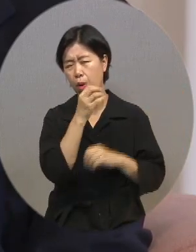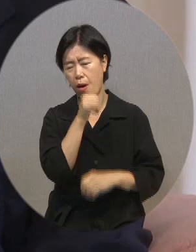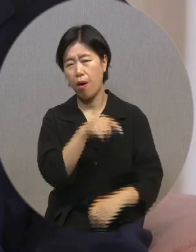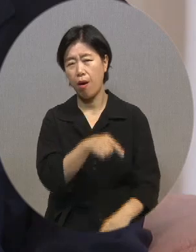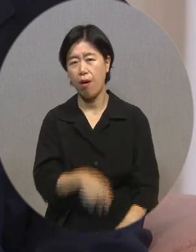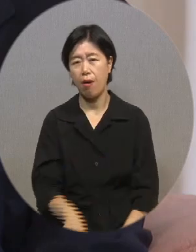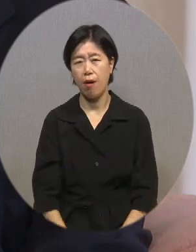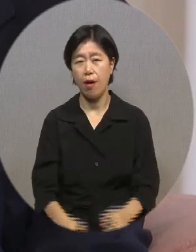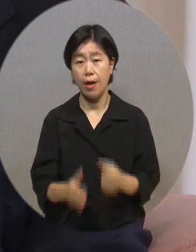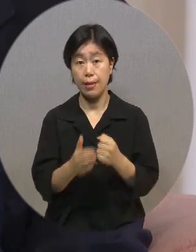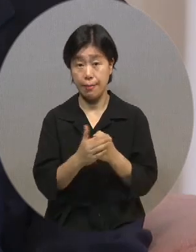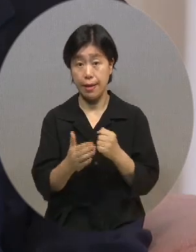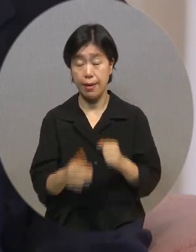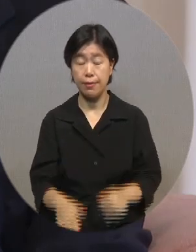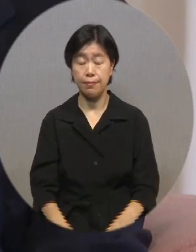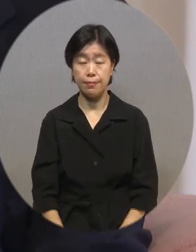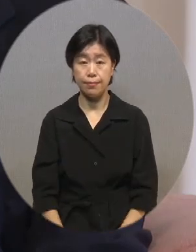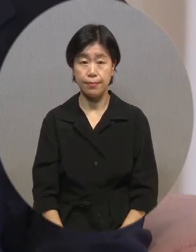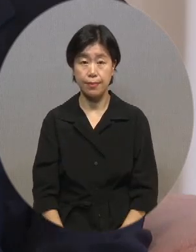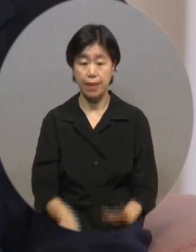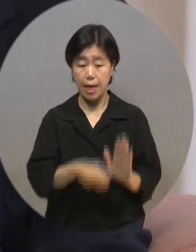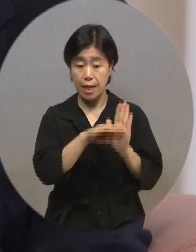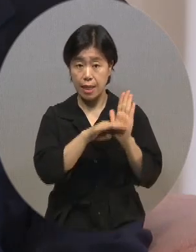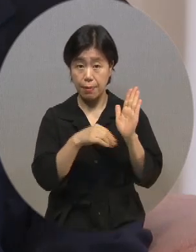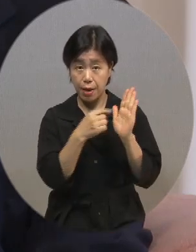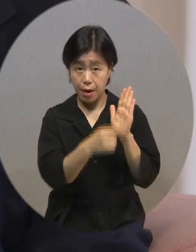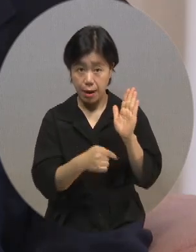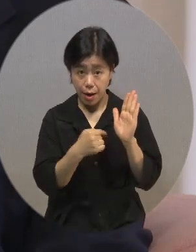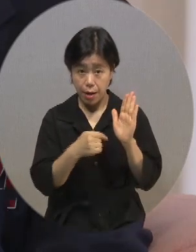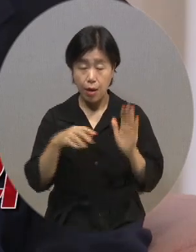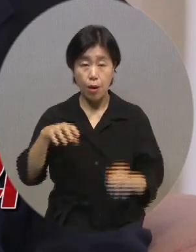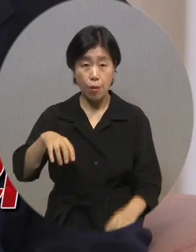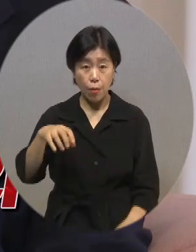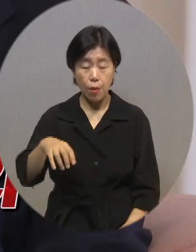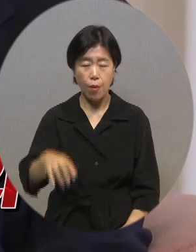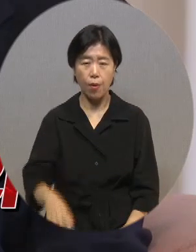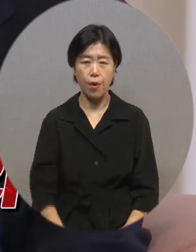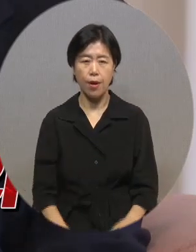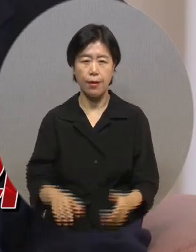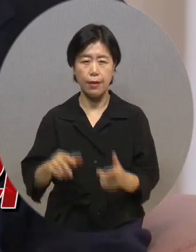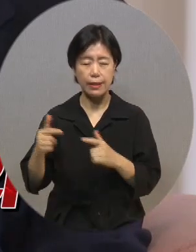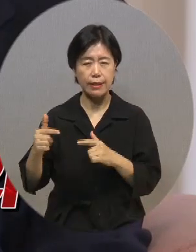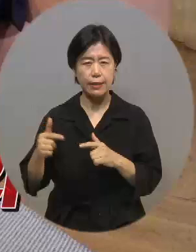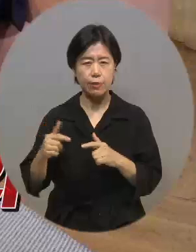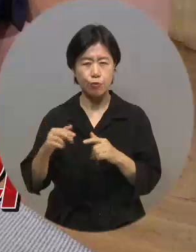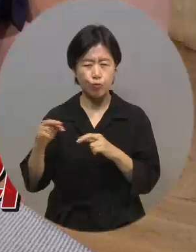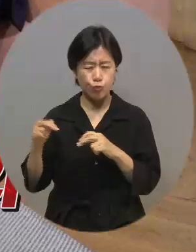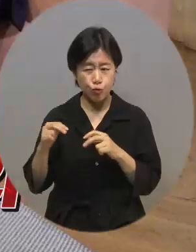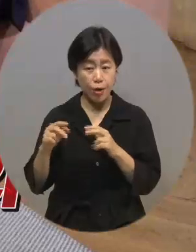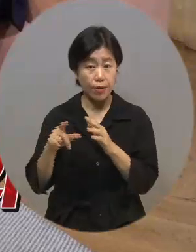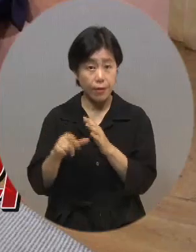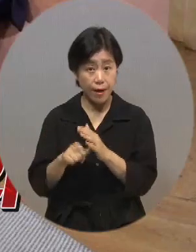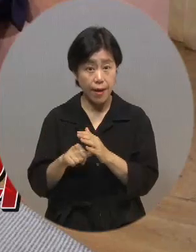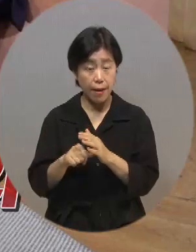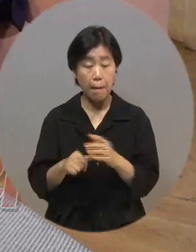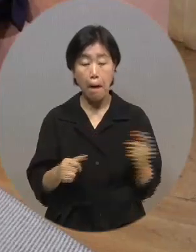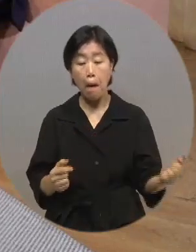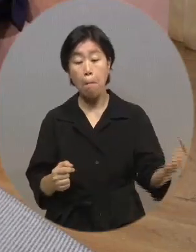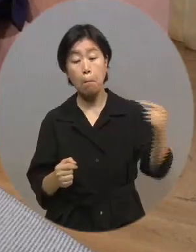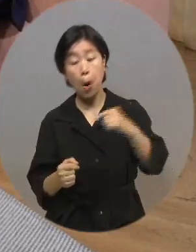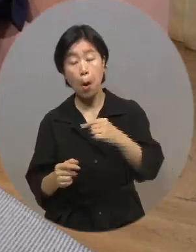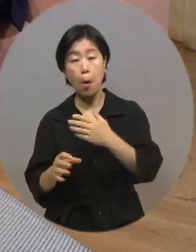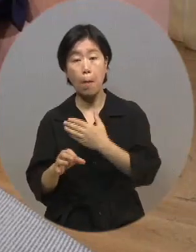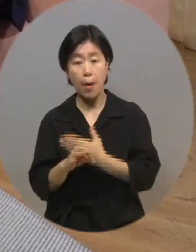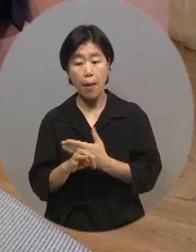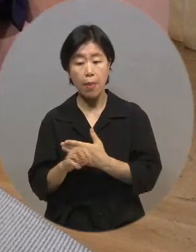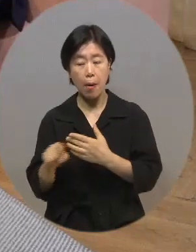우리 남한 내에 남남 갈등이 있어서 자기네가 조금만 탁 건드리면은 균열이 일어날 것 같이 이렇게 보일